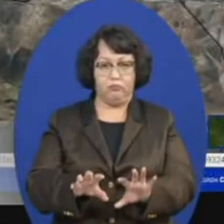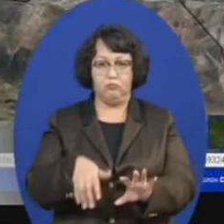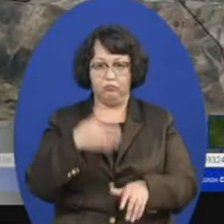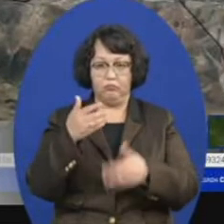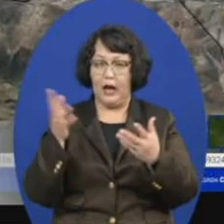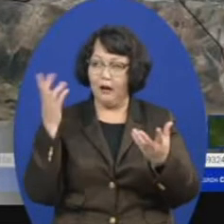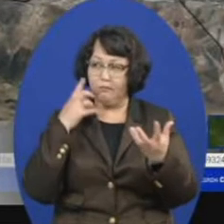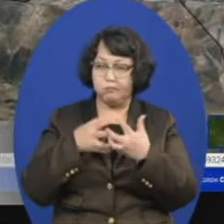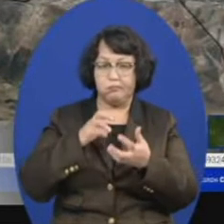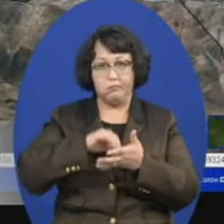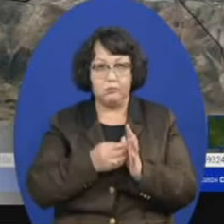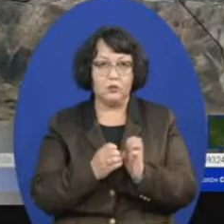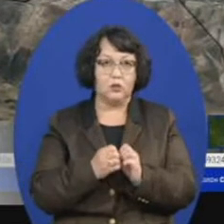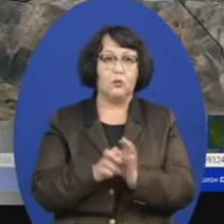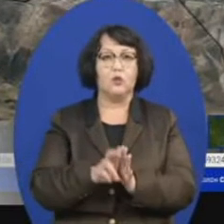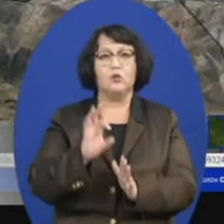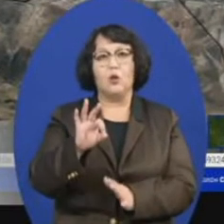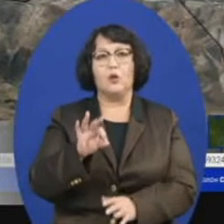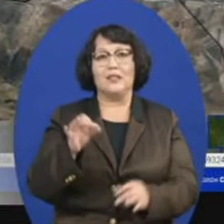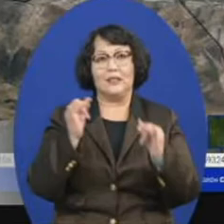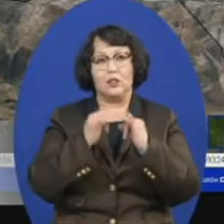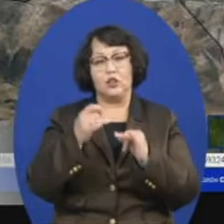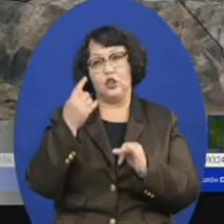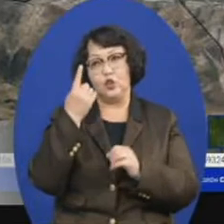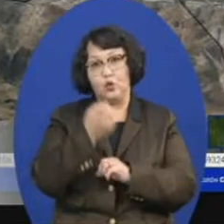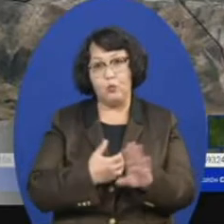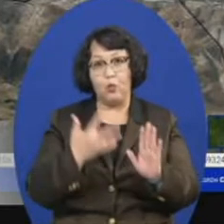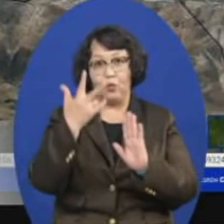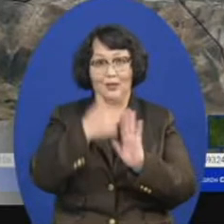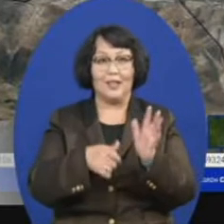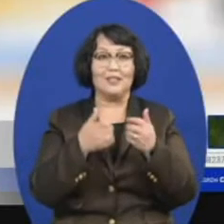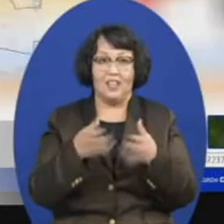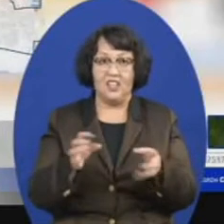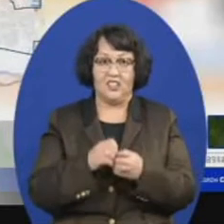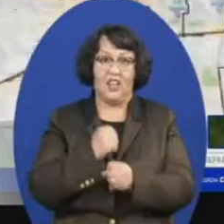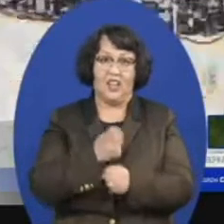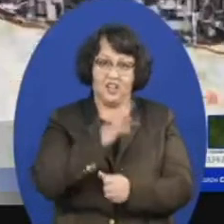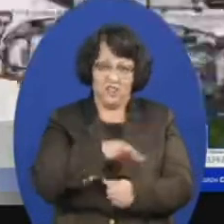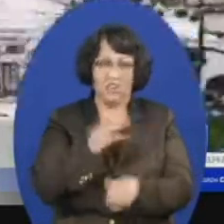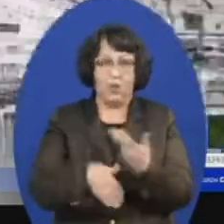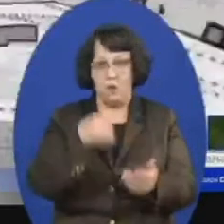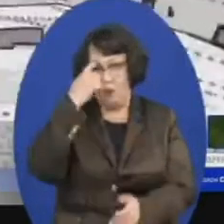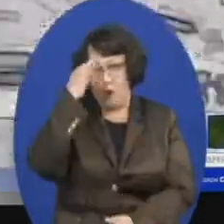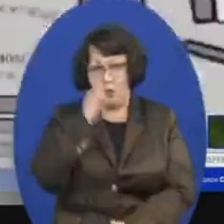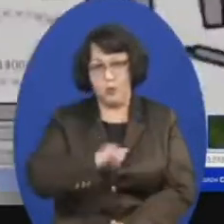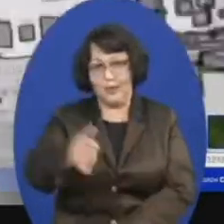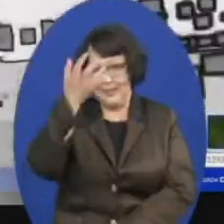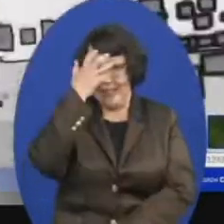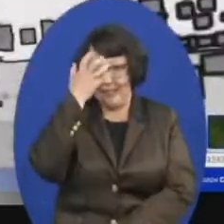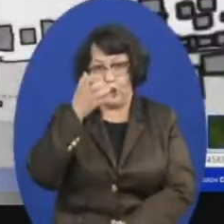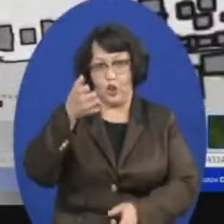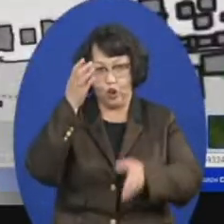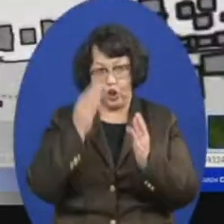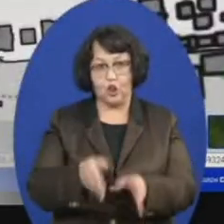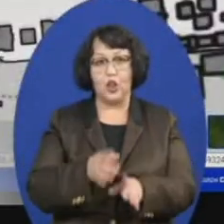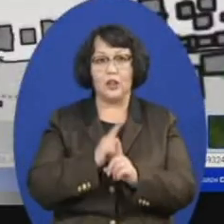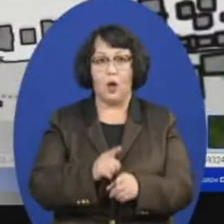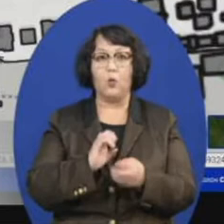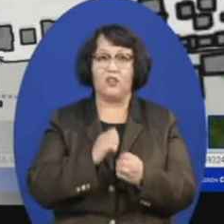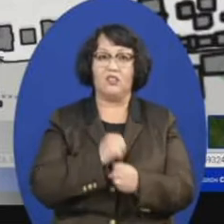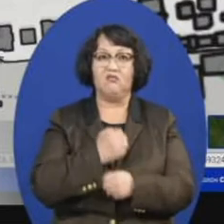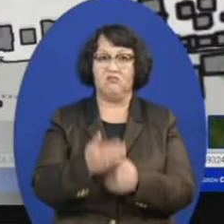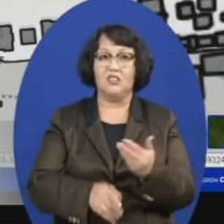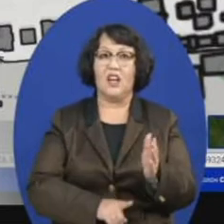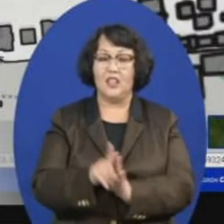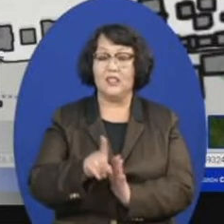сангийн удирдлагын нэгдсэн цахим системийг өнгөрсөн оны 3 дугаар сараас хэрэглээнд нэвтрүүлж эхэлсэн. Энэ бол Монгол улсын засгийн газрын тогтоолоор